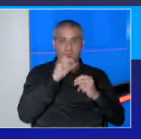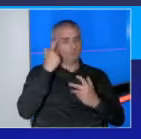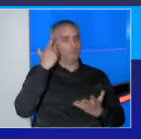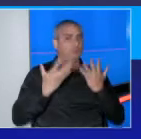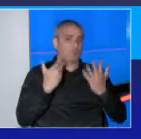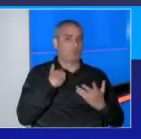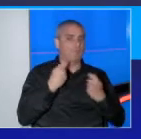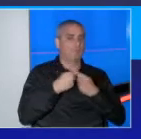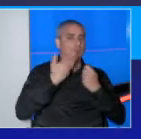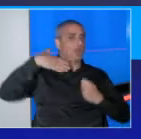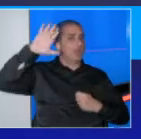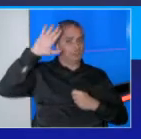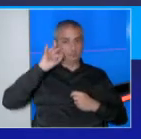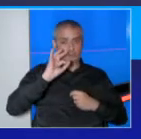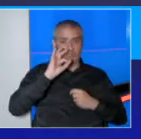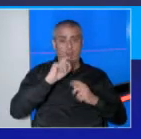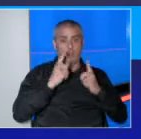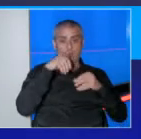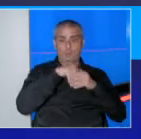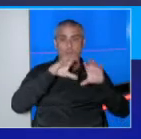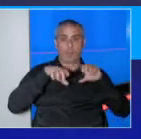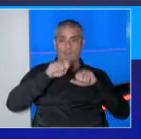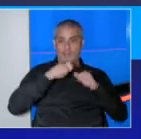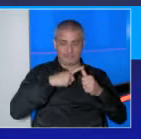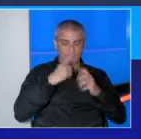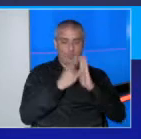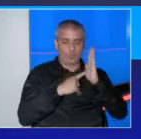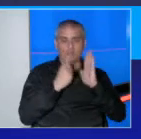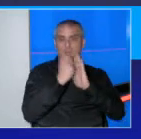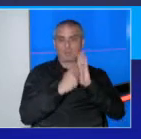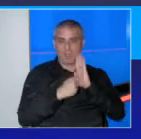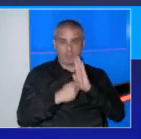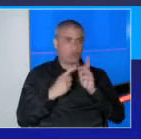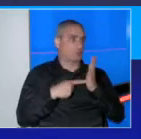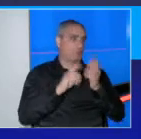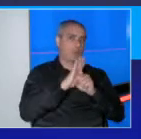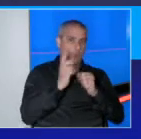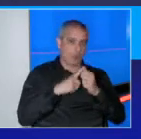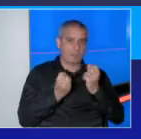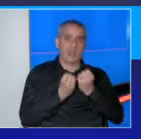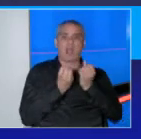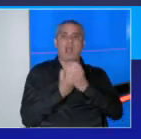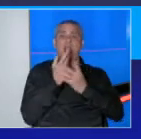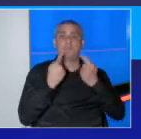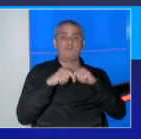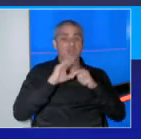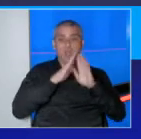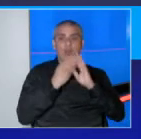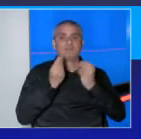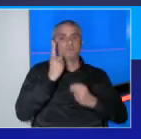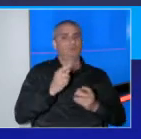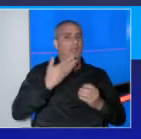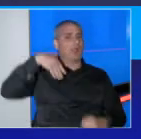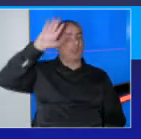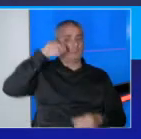השיקולים שלנו ביחס להצבעות שקורות במליאה, בין אם זה חוקים, תקנות של קורונה לדוגמה, הקמה של ועדה, כל הדברים שנדרשים